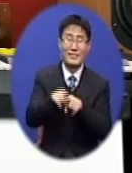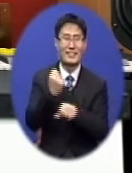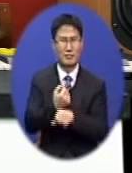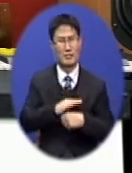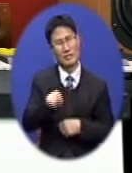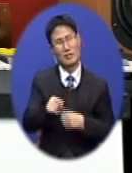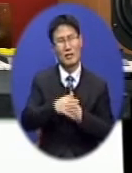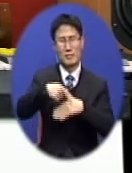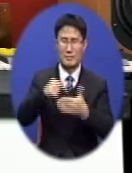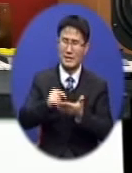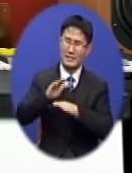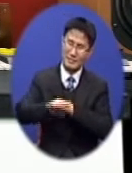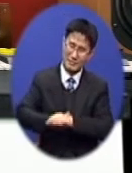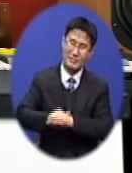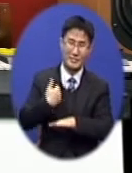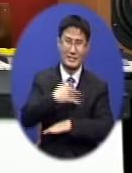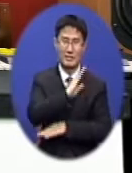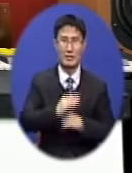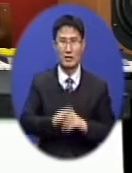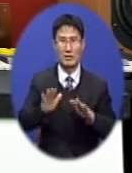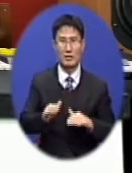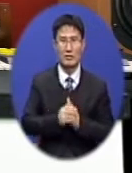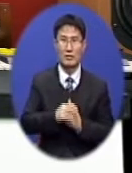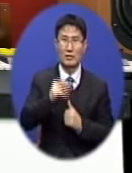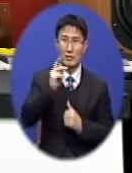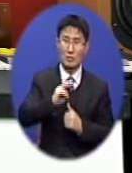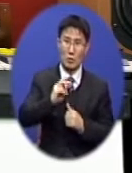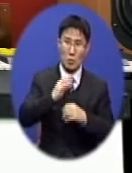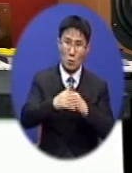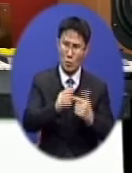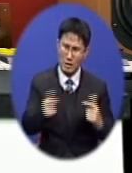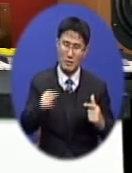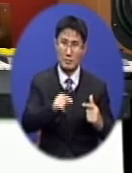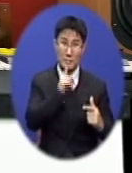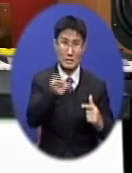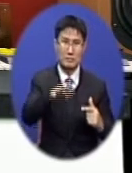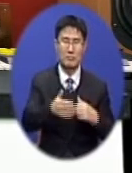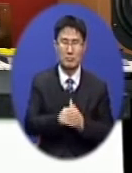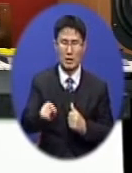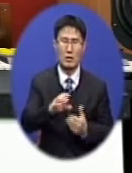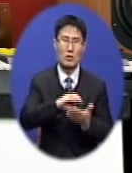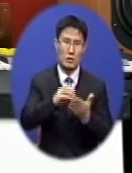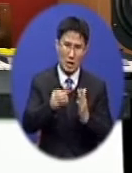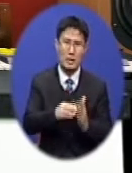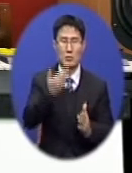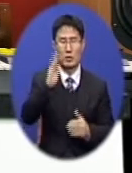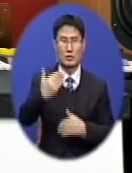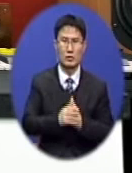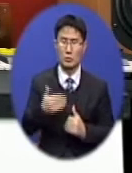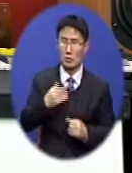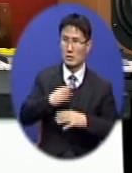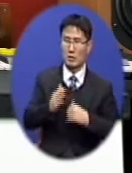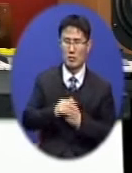네. 이것만 마음에 두고 담아갑니다 네. 그리고 과일 말씀하셨지만 네. 적당하게 드셔야 돼요. 어, 맞아요. 네. 저도 놀랬는데요. 네. 예,